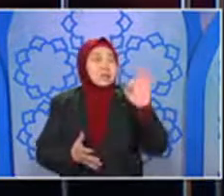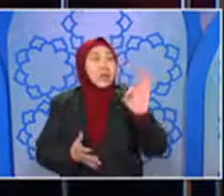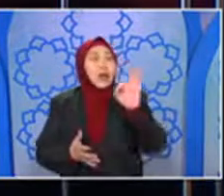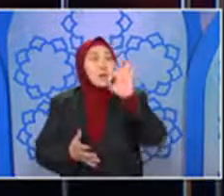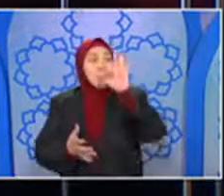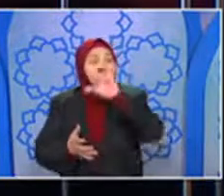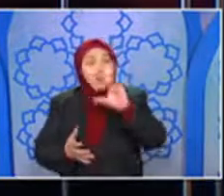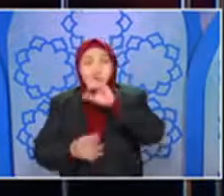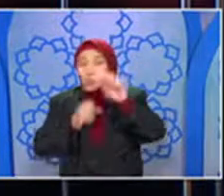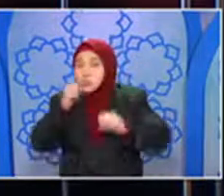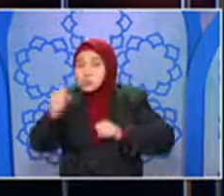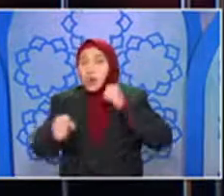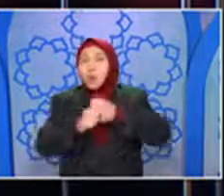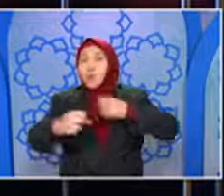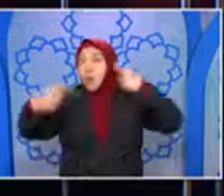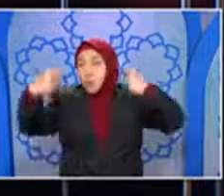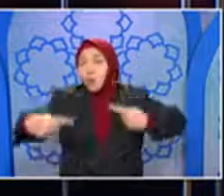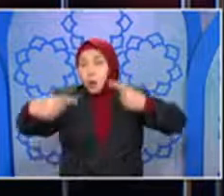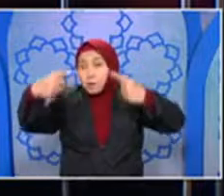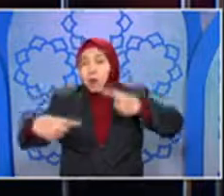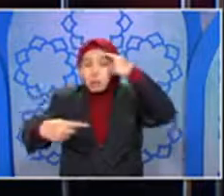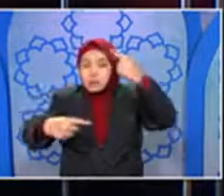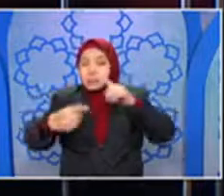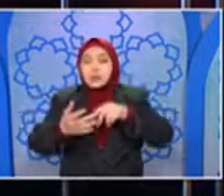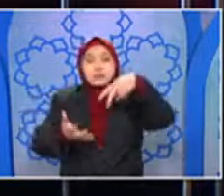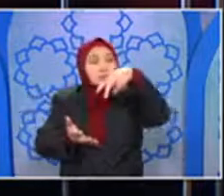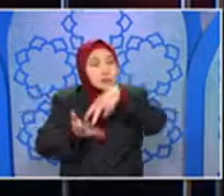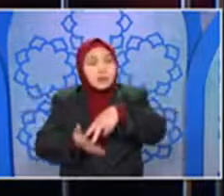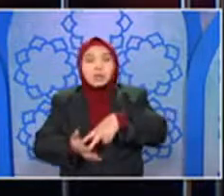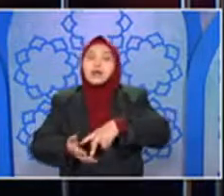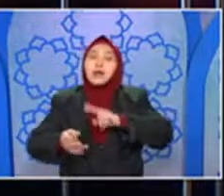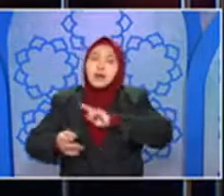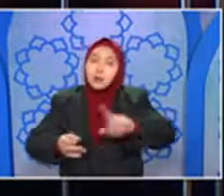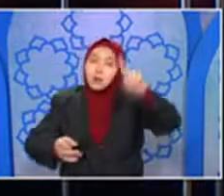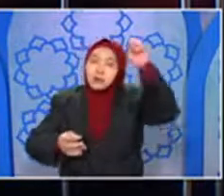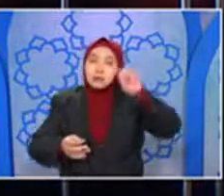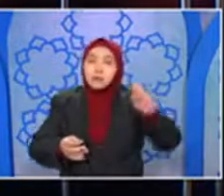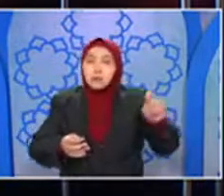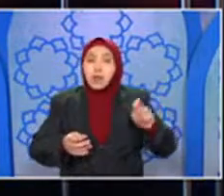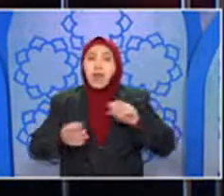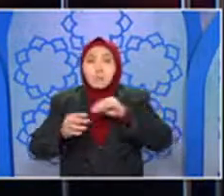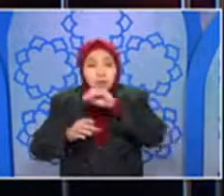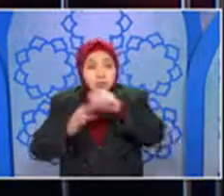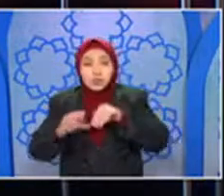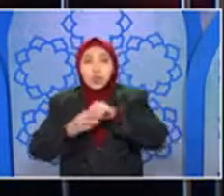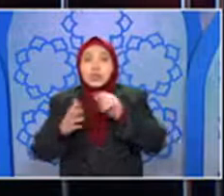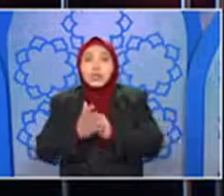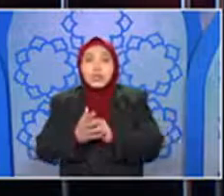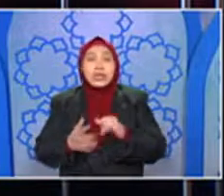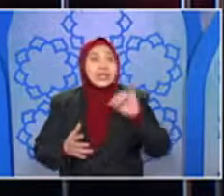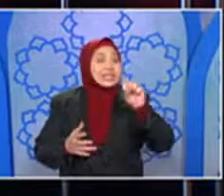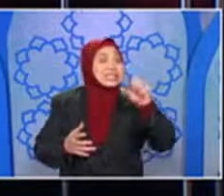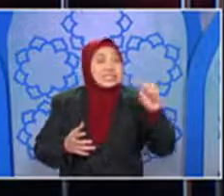lebih berhadapan berjuang untuk menegakkan ajaran agama Allah Subhanahu wa taala. Masuk pula kisah Nabi Isa alaihi salam ayat